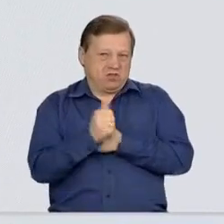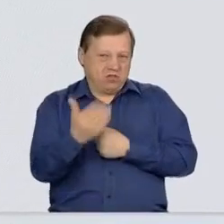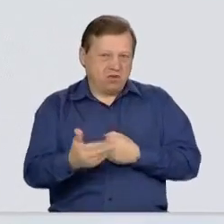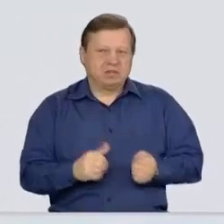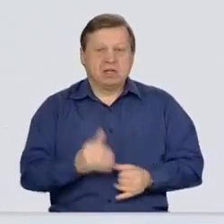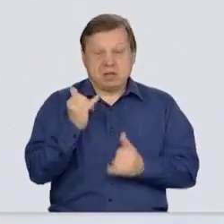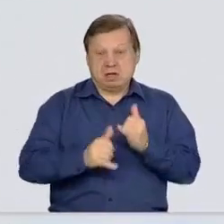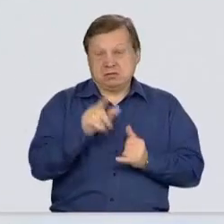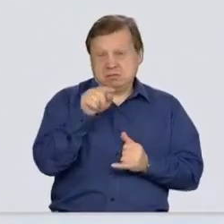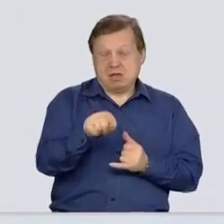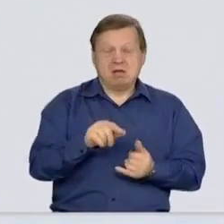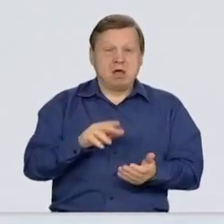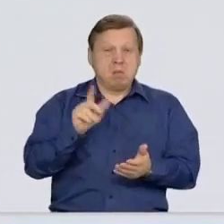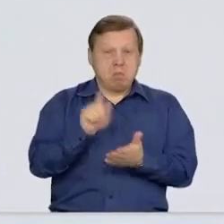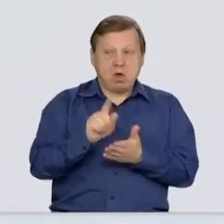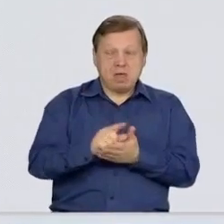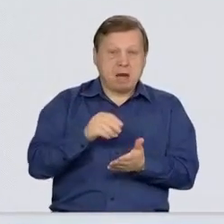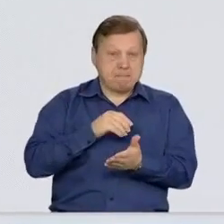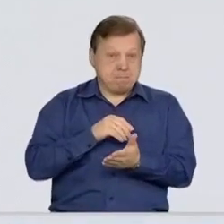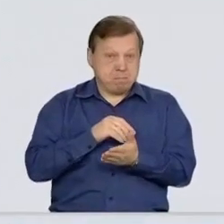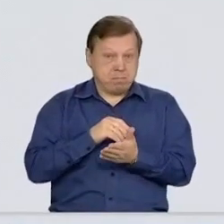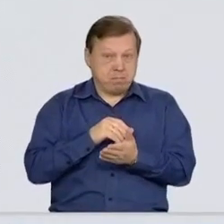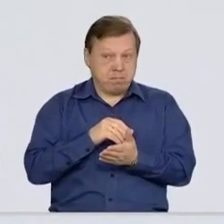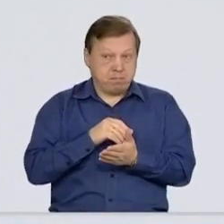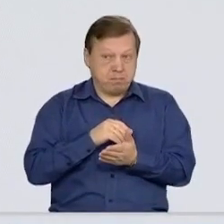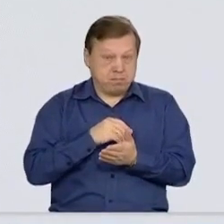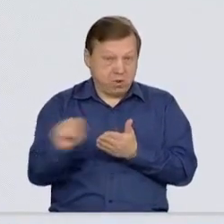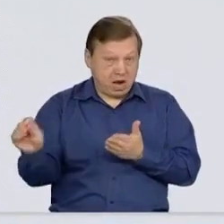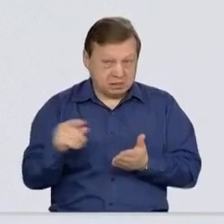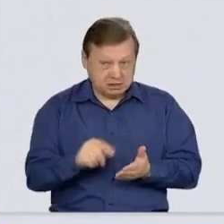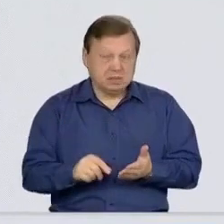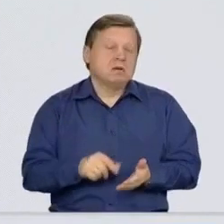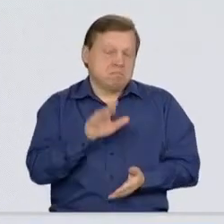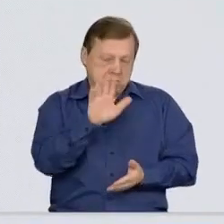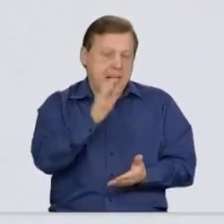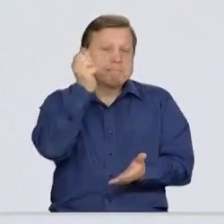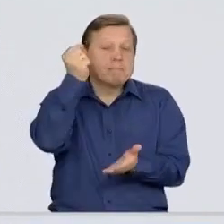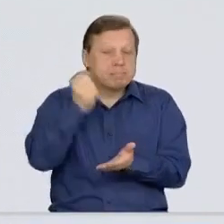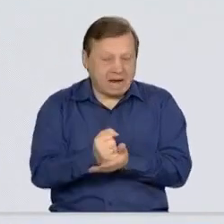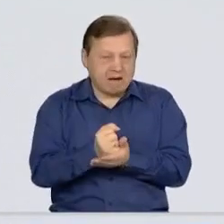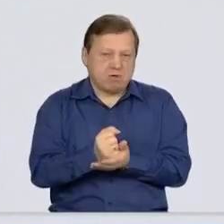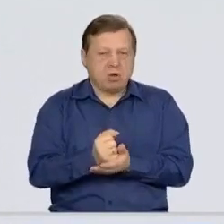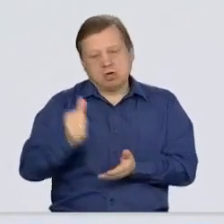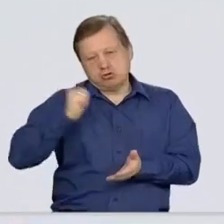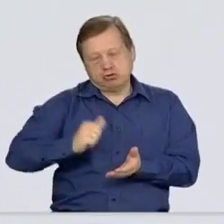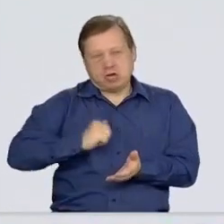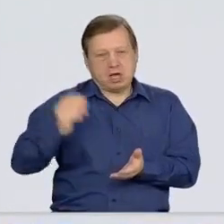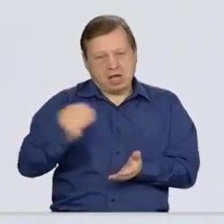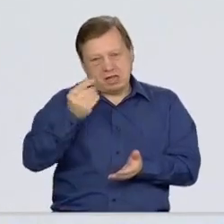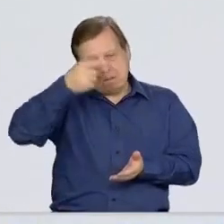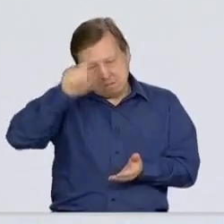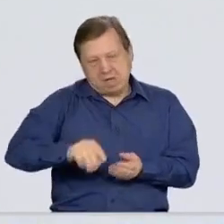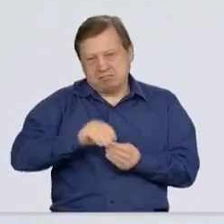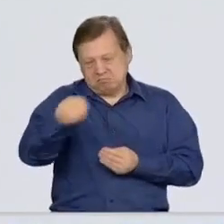komuś wychodzi podatek do zapłaty, to ma pełne prawo do tego, żeby w ogóle poczekać cały miesiąc z zapłaceniem tego